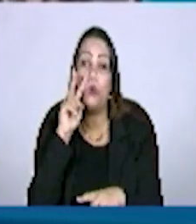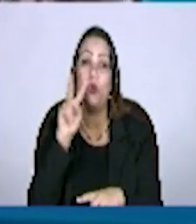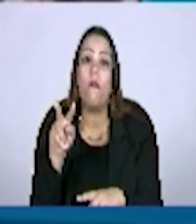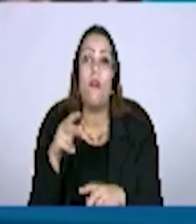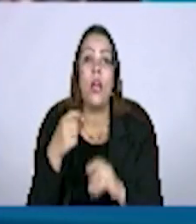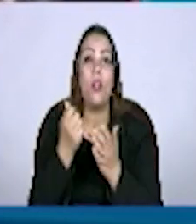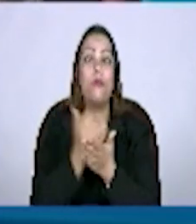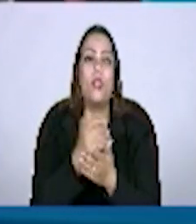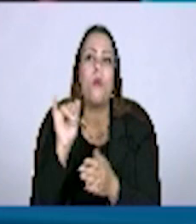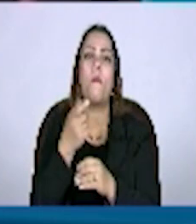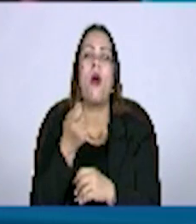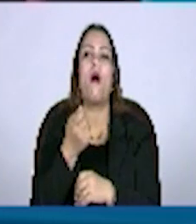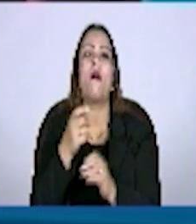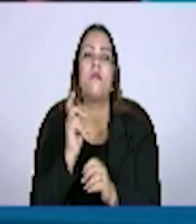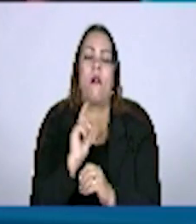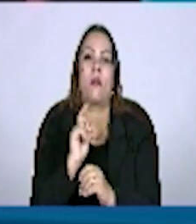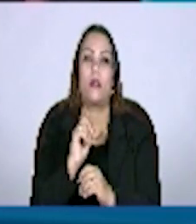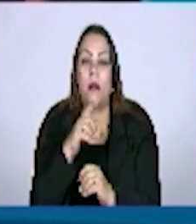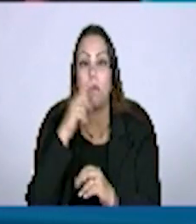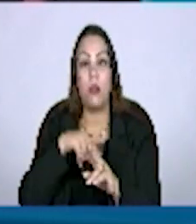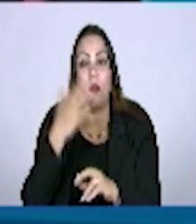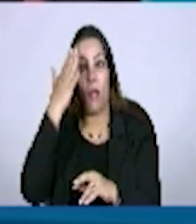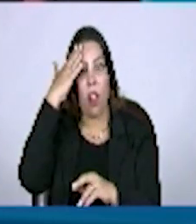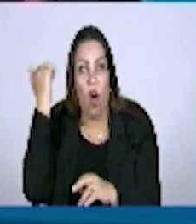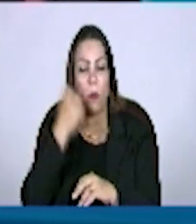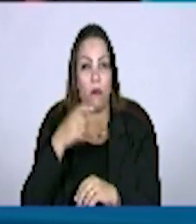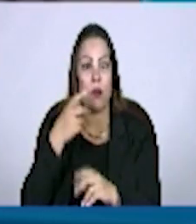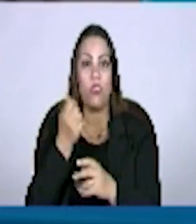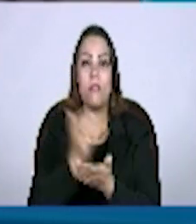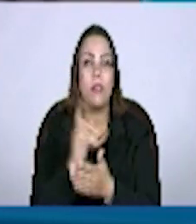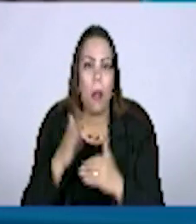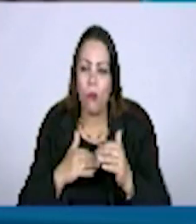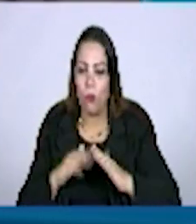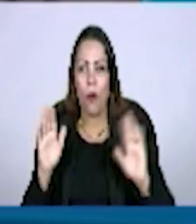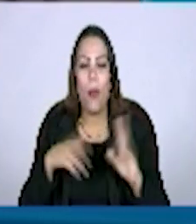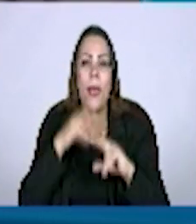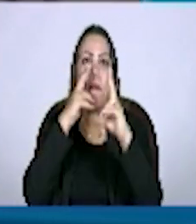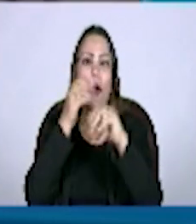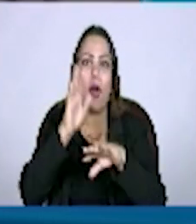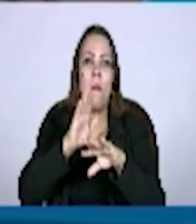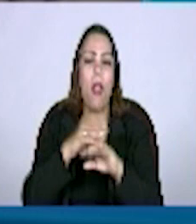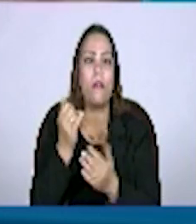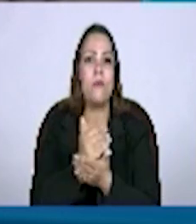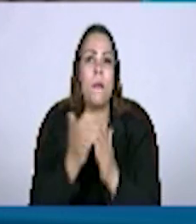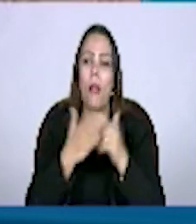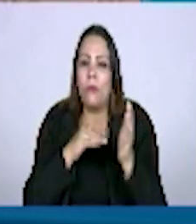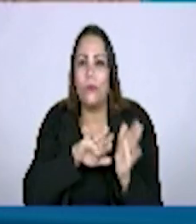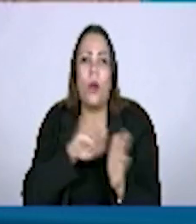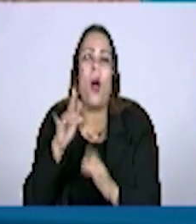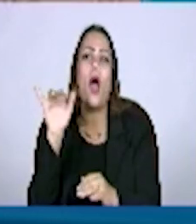مساله الاسعار المواطن اللي هو خبير اقتصادي ولا هو راجل متحدث في الشان الاقتصادي هو كل اللي